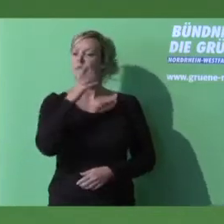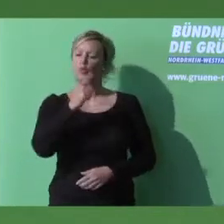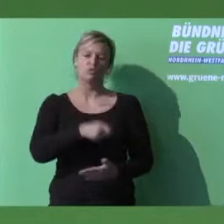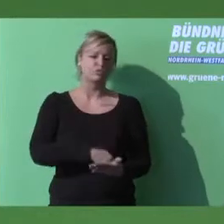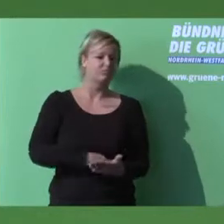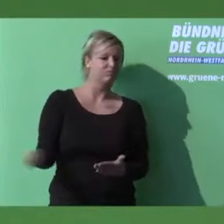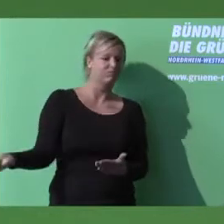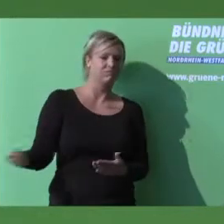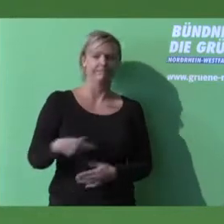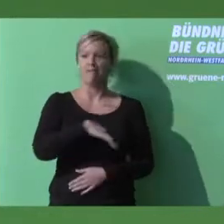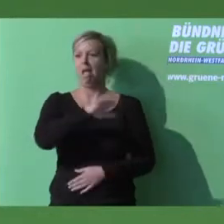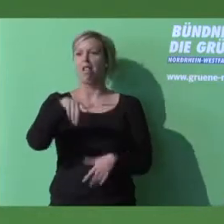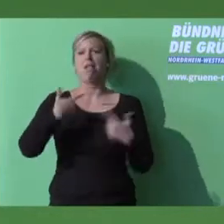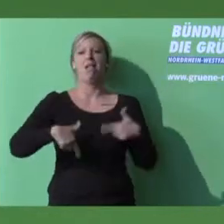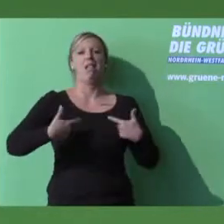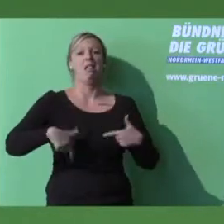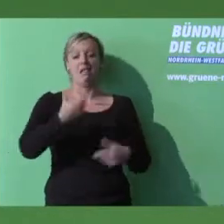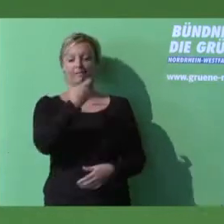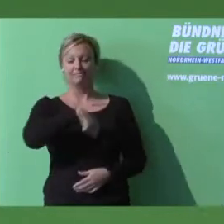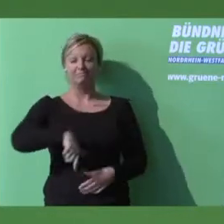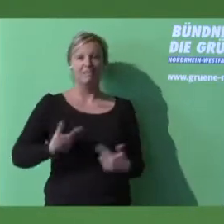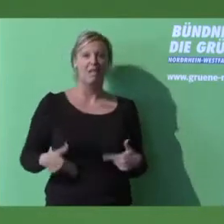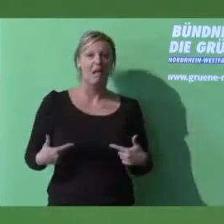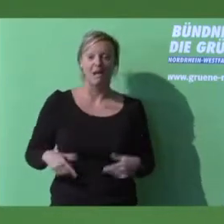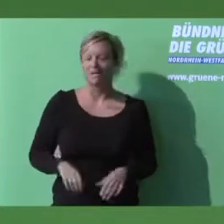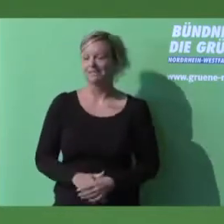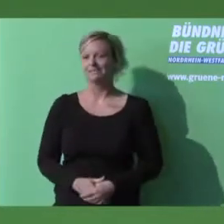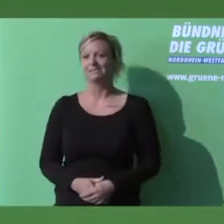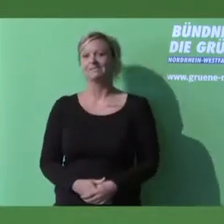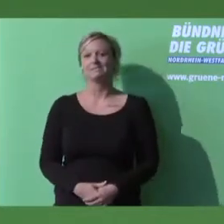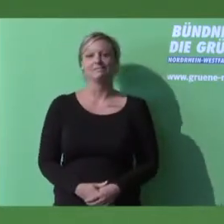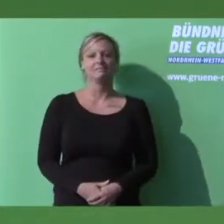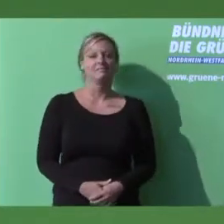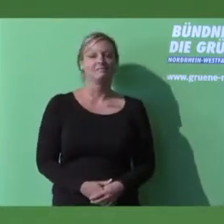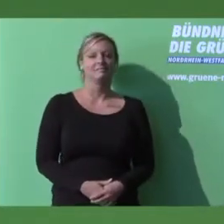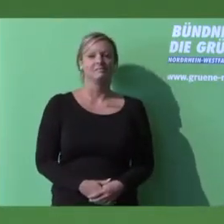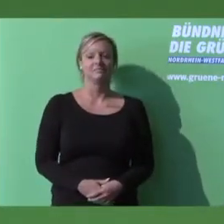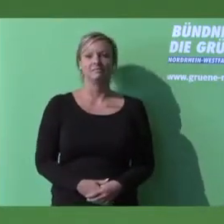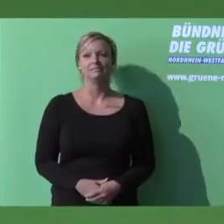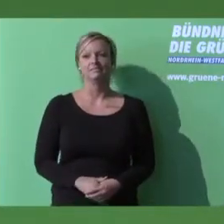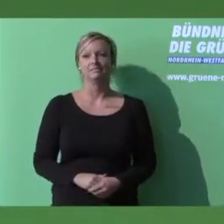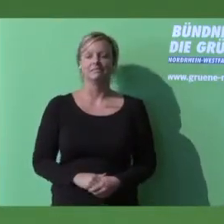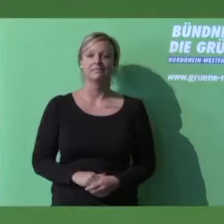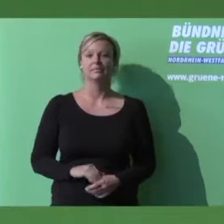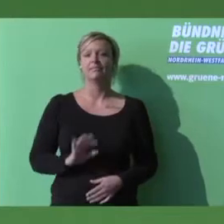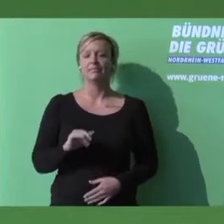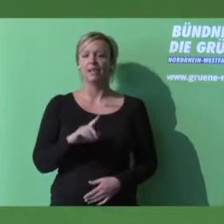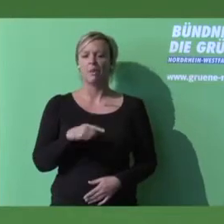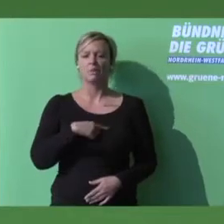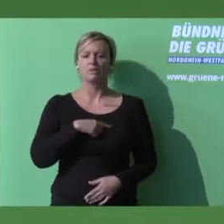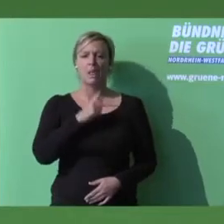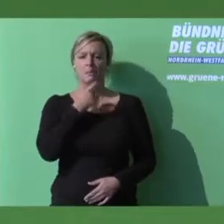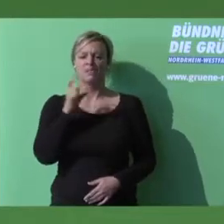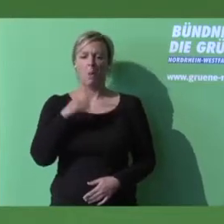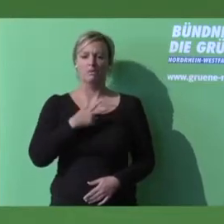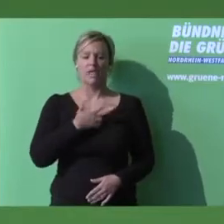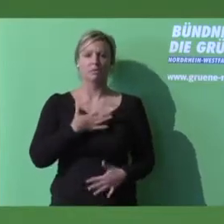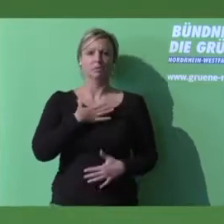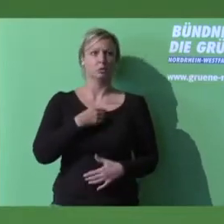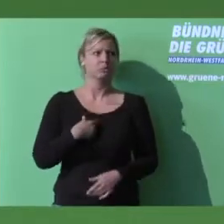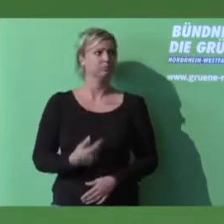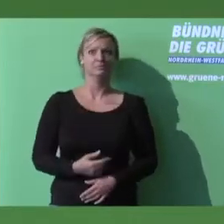Großes Gelächter in der Runde. Ich habe mir auch ein bisschen erschreckt über meine eigenen Worte.